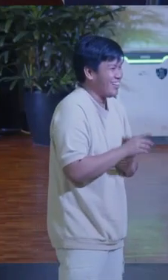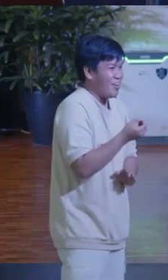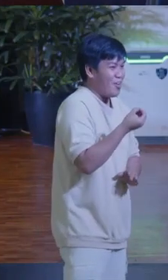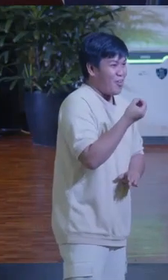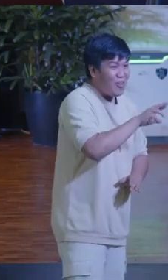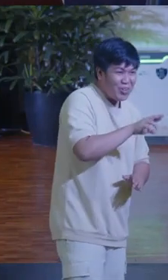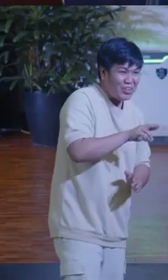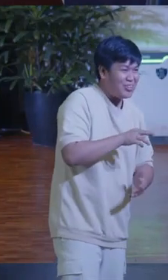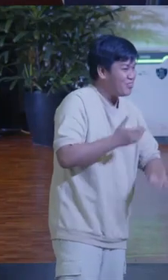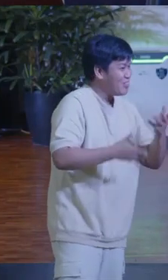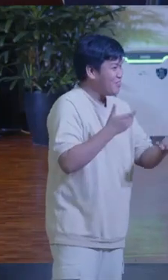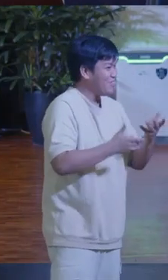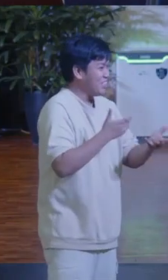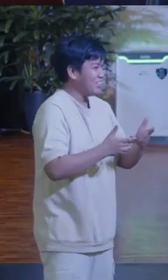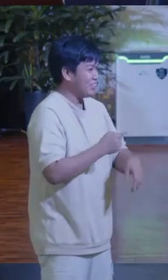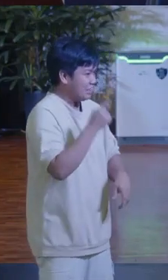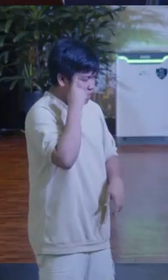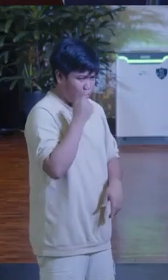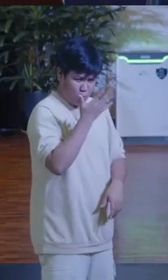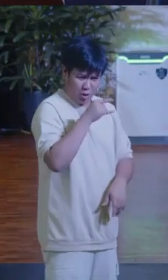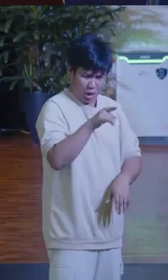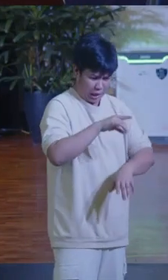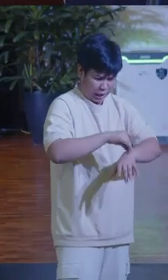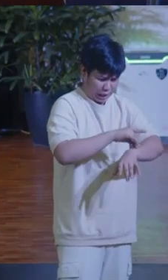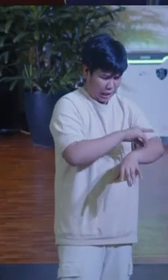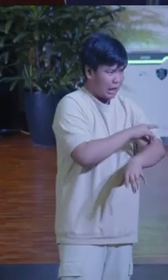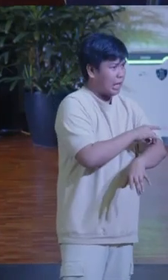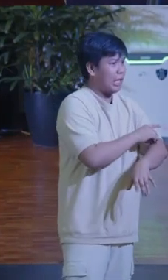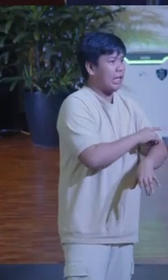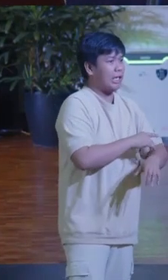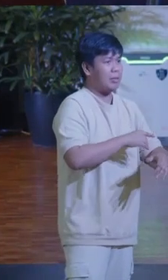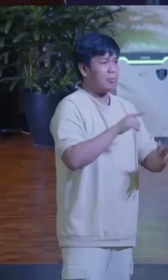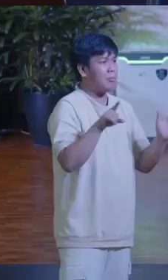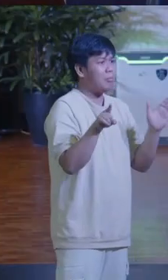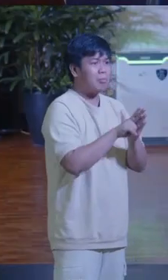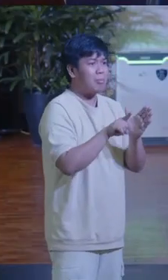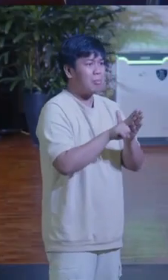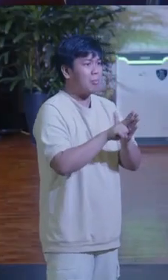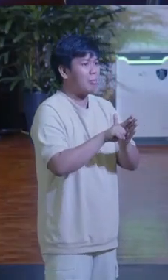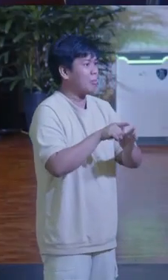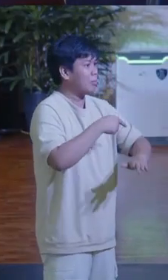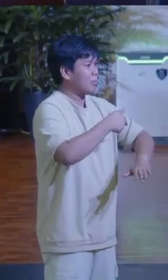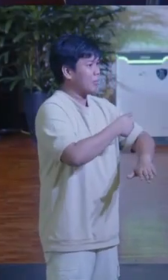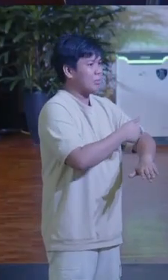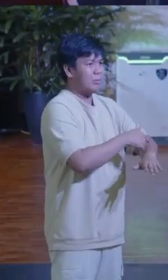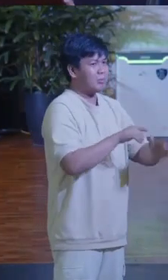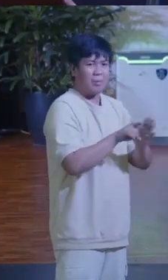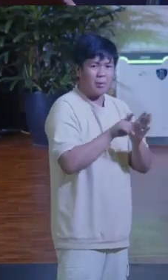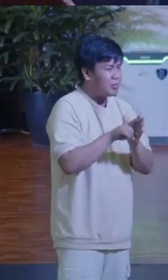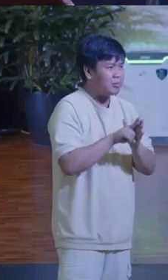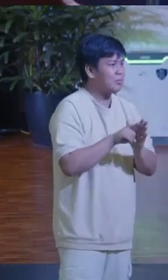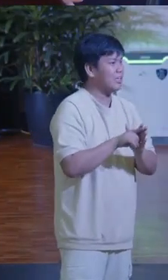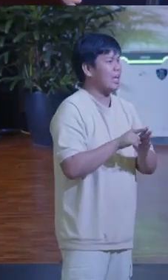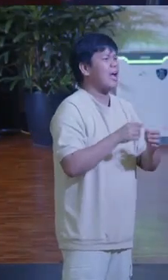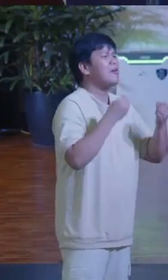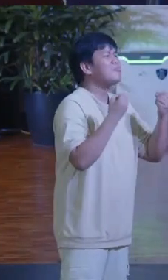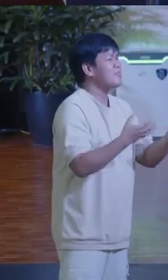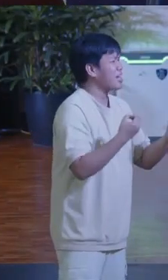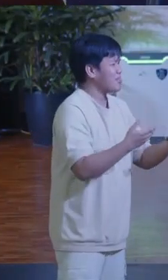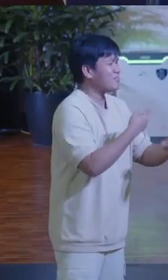kontrolado natin, ngunit hindi naman tayo makasunod. Kaya ang lahat ng ibang relihiyon, mga kapatid,